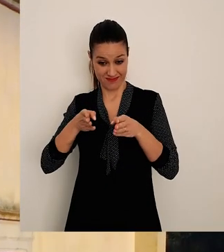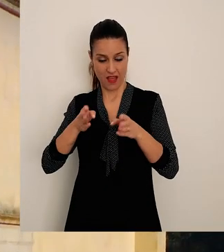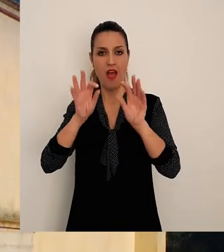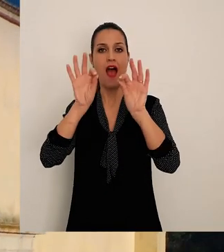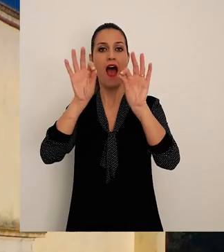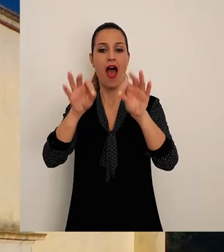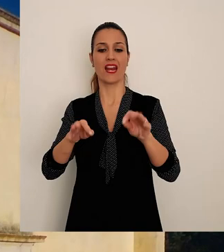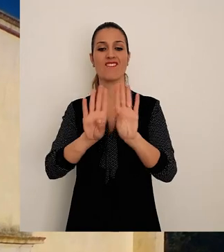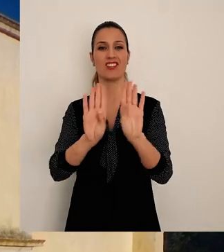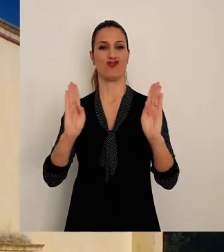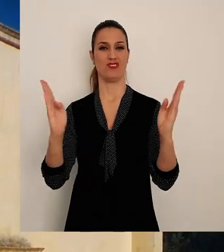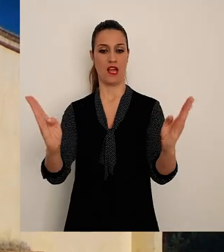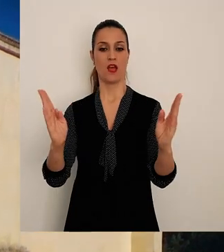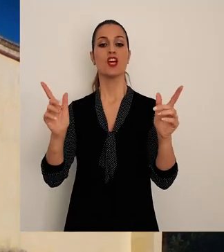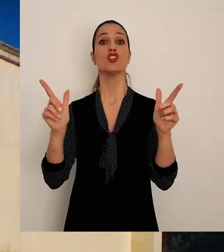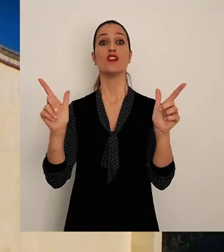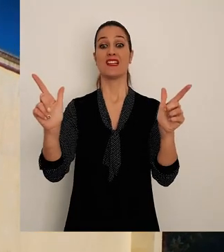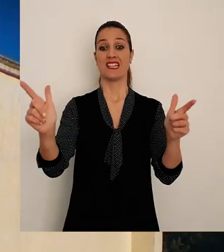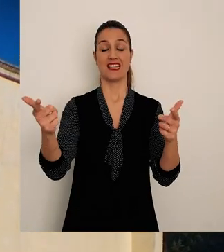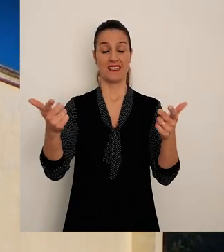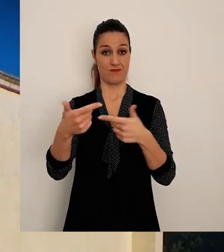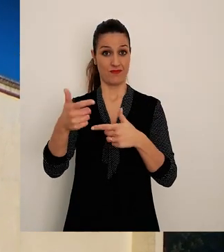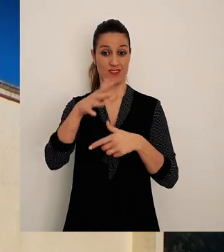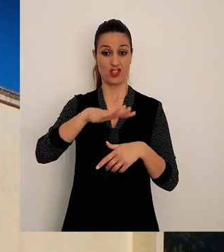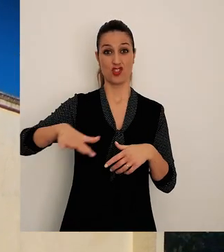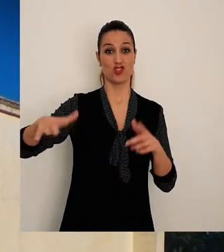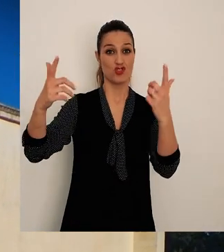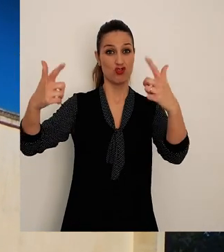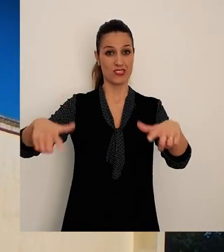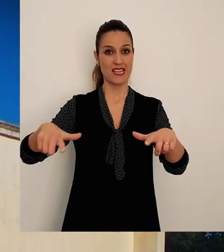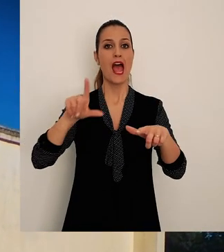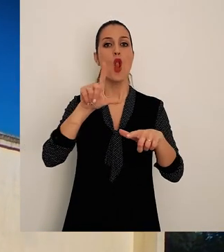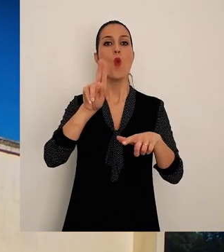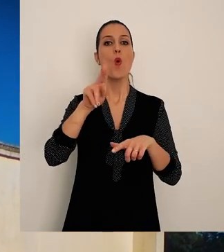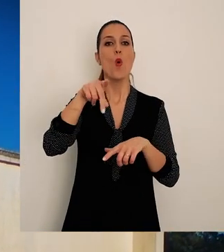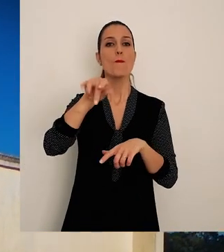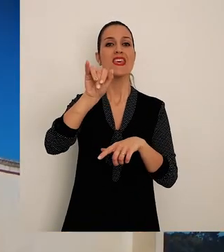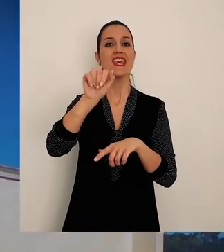cinta muraria messapica della città di Lupie, l'attuale Lecce.